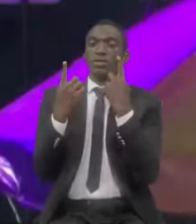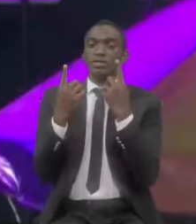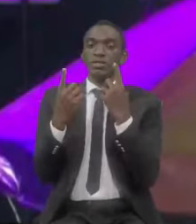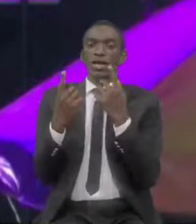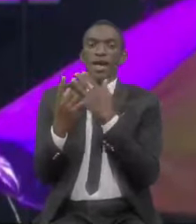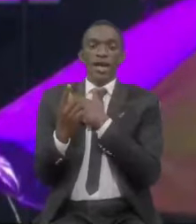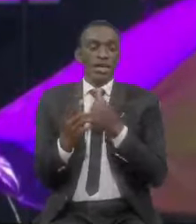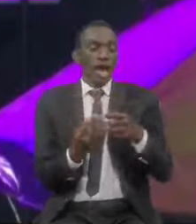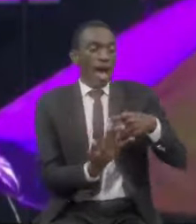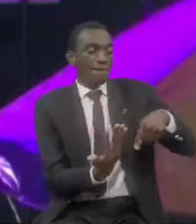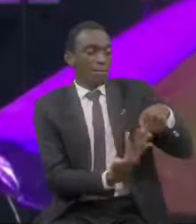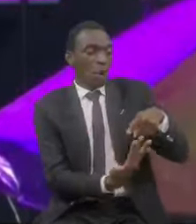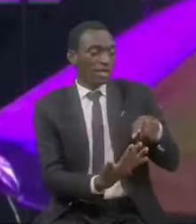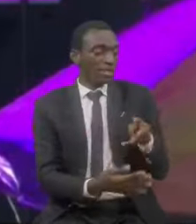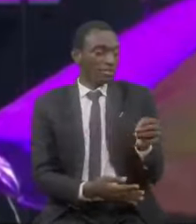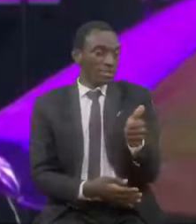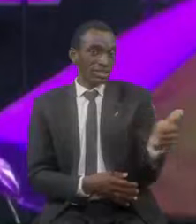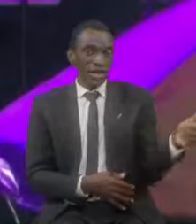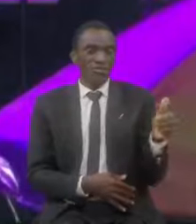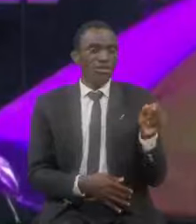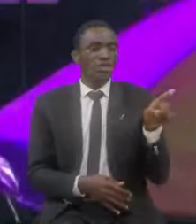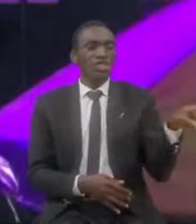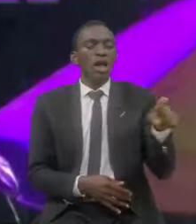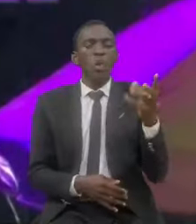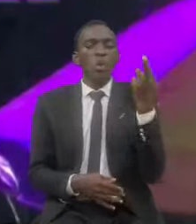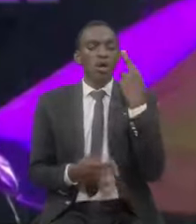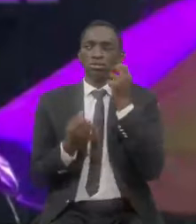Entre eux-mêmes, ils étaient étonnés.